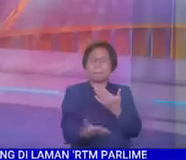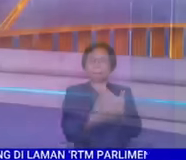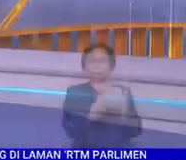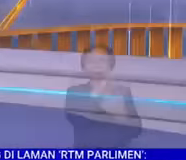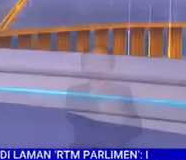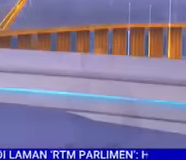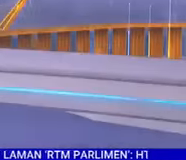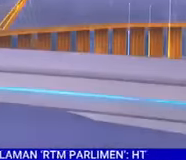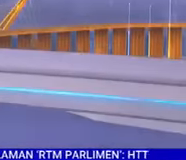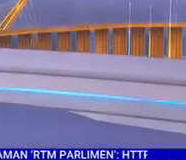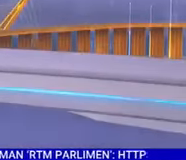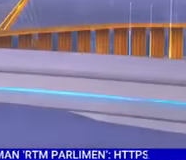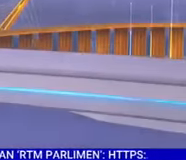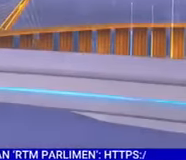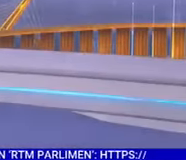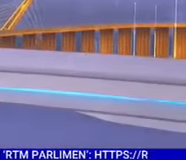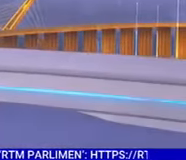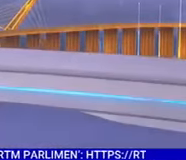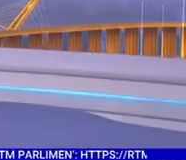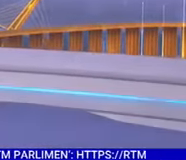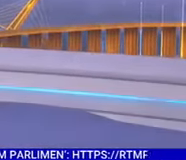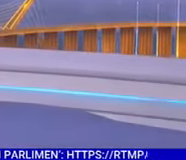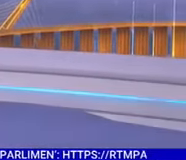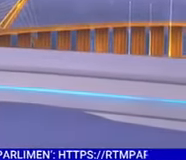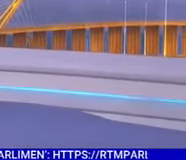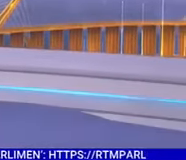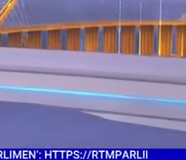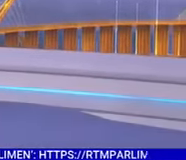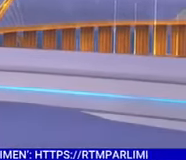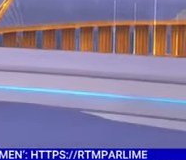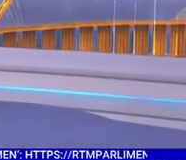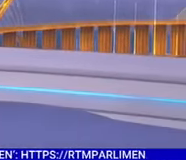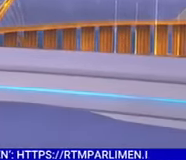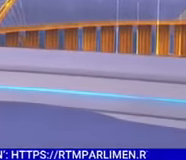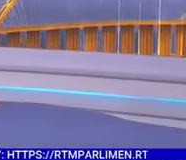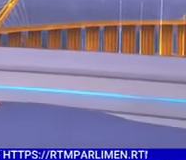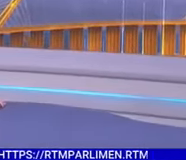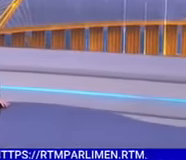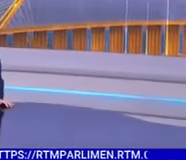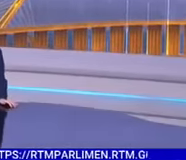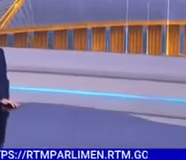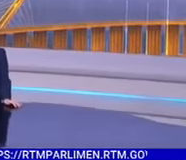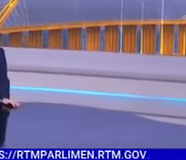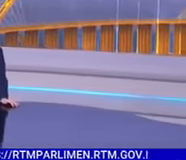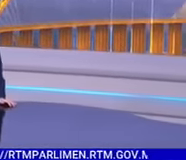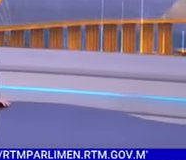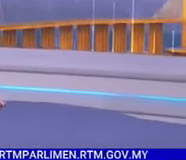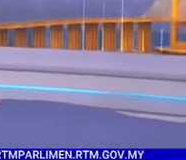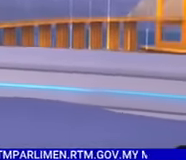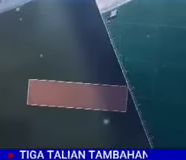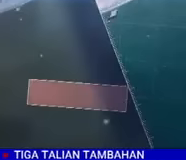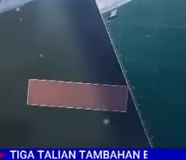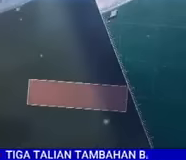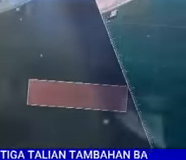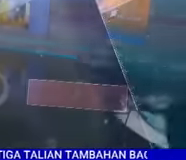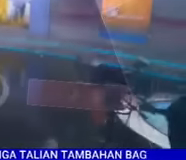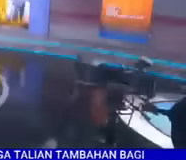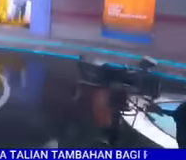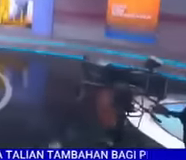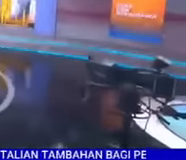Zahra hasilkan ya semoga cerita kita dapatkan perkembangan dari Swag lepas ini